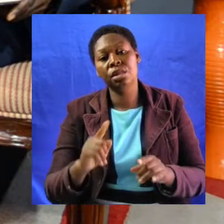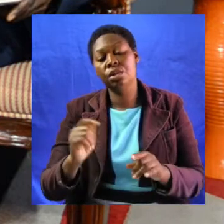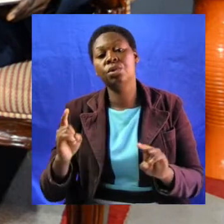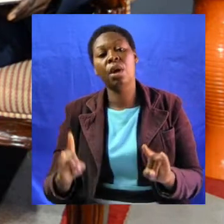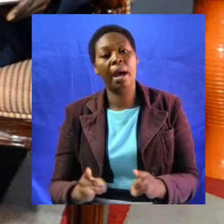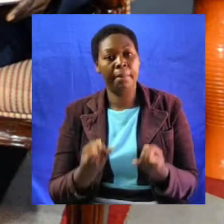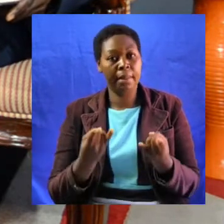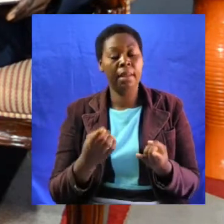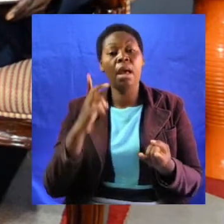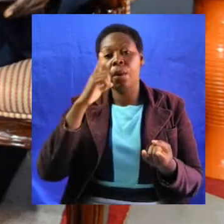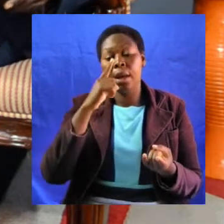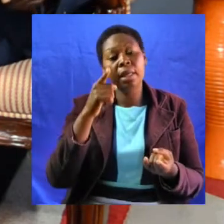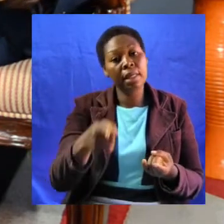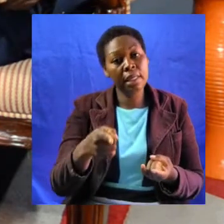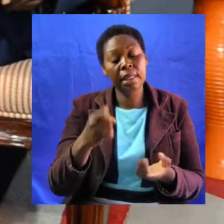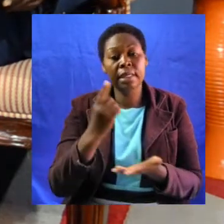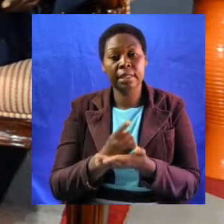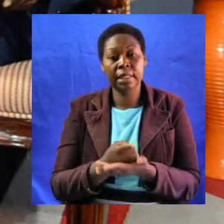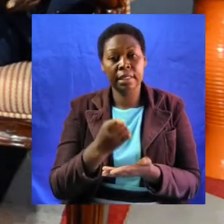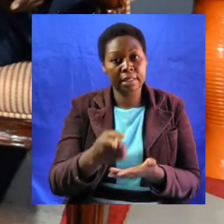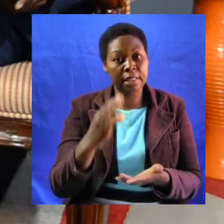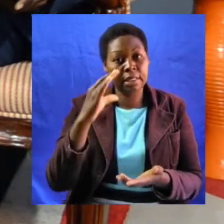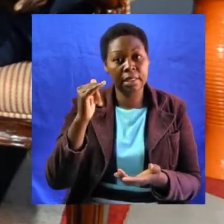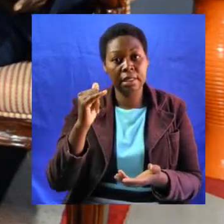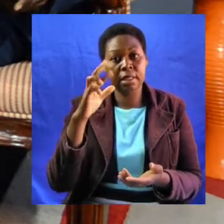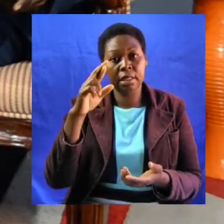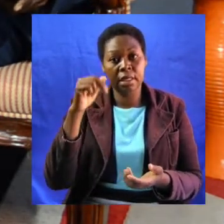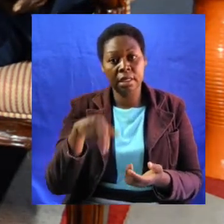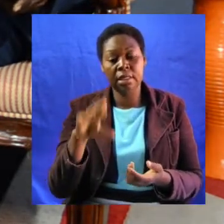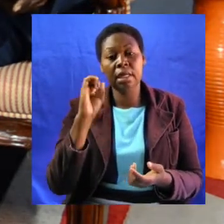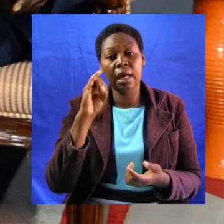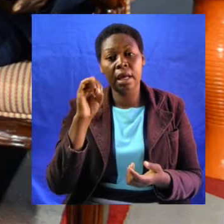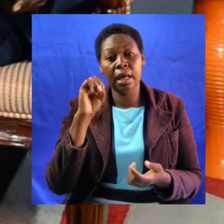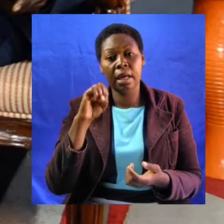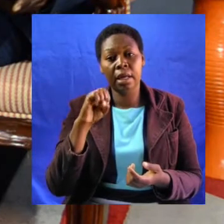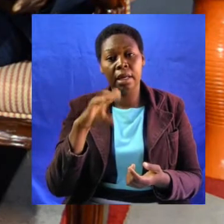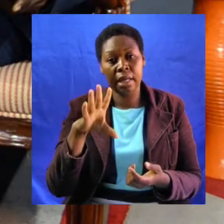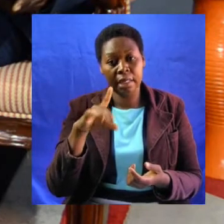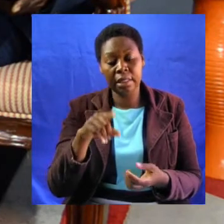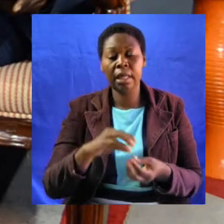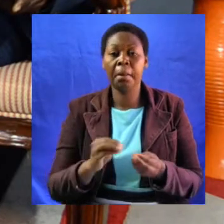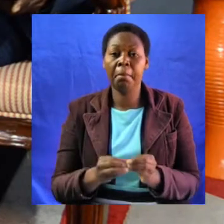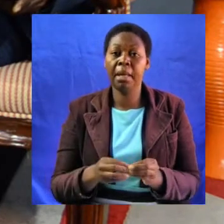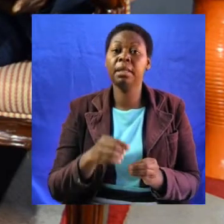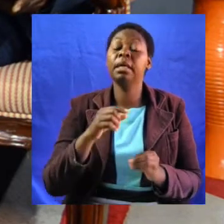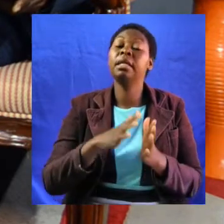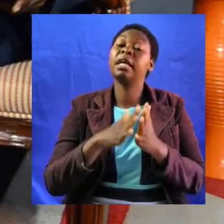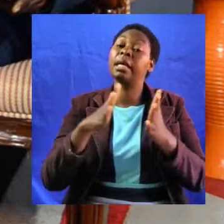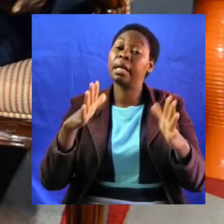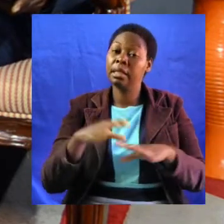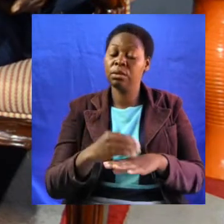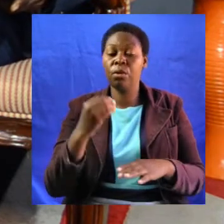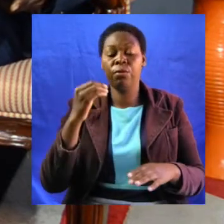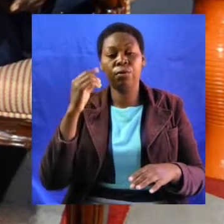yaMwari izare yakaparidzirwa kwese ikasvika kwese. Saka igore rekutanga raKoreshi hatichiona